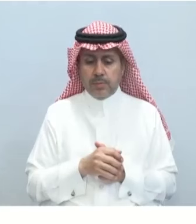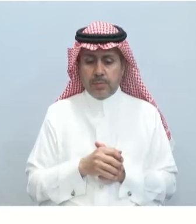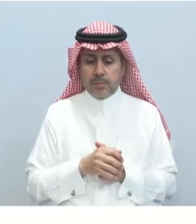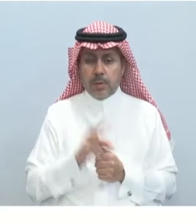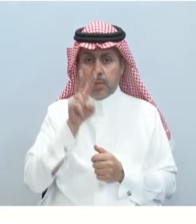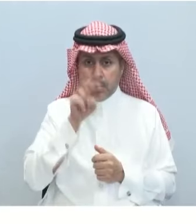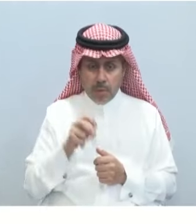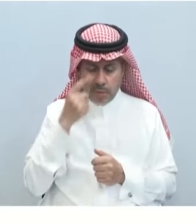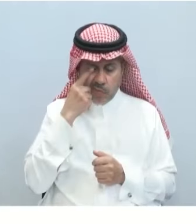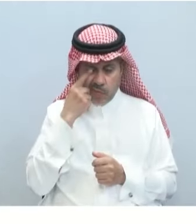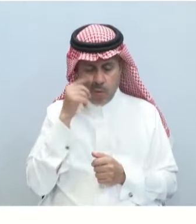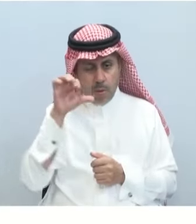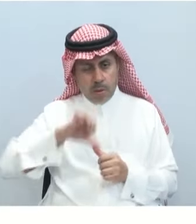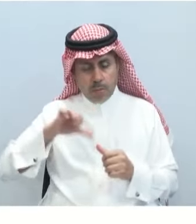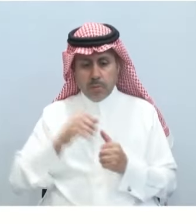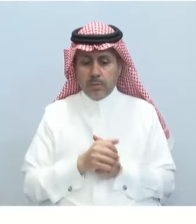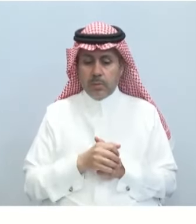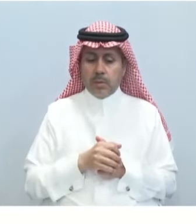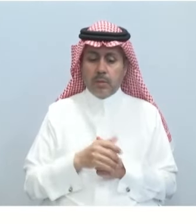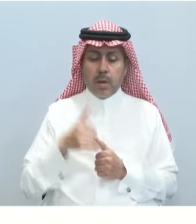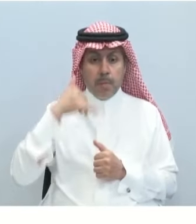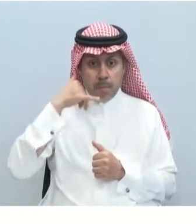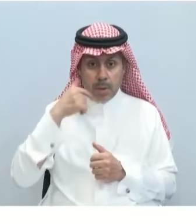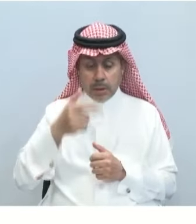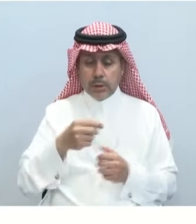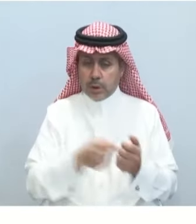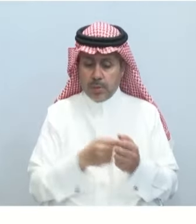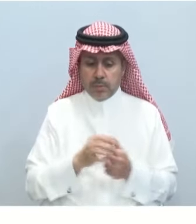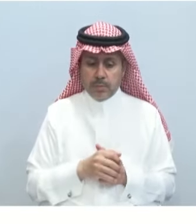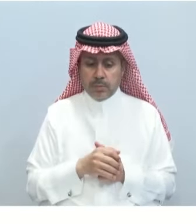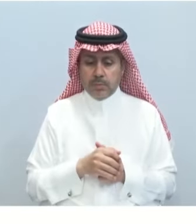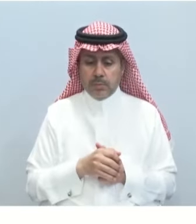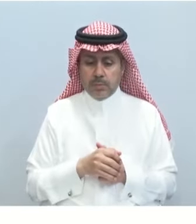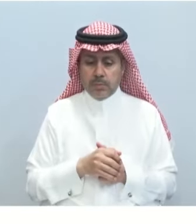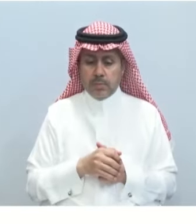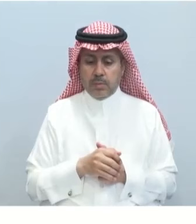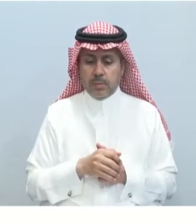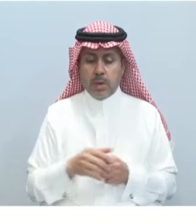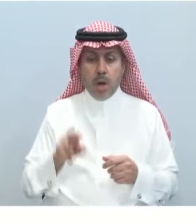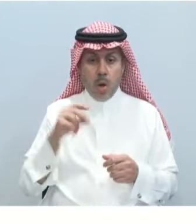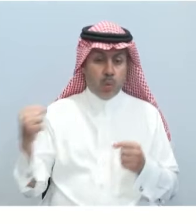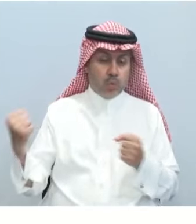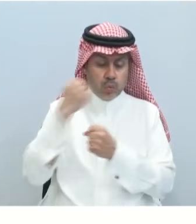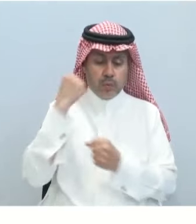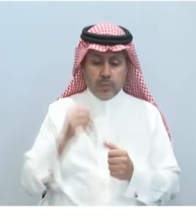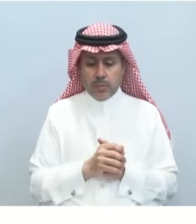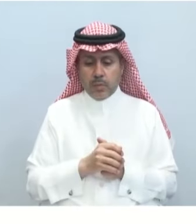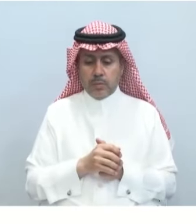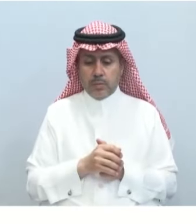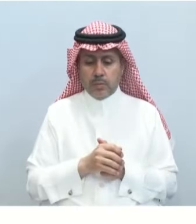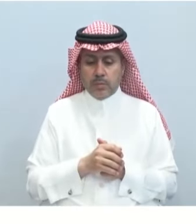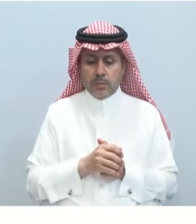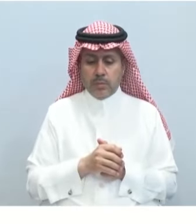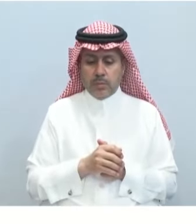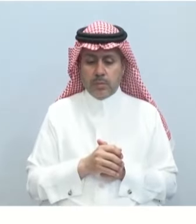النظر في احدى عينيه اخبر مجدي الطبيب المعالج عبد الرحمن باعتداء اخيه طارق عليه وانها ليست المره الاولى التي